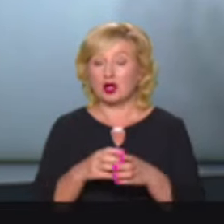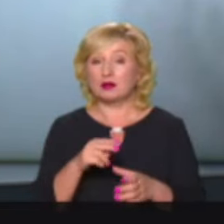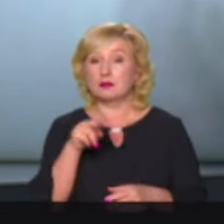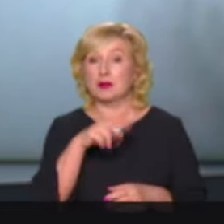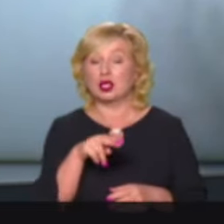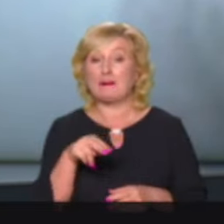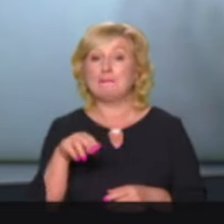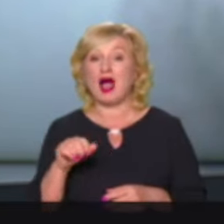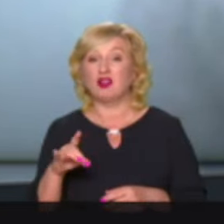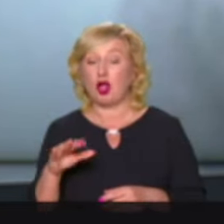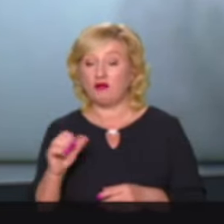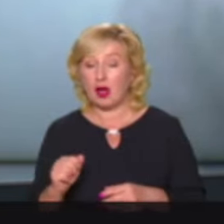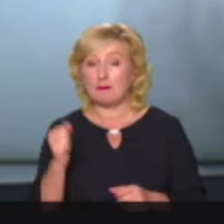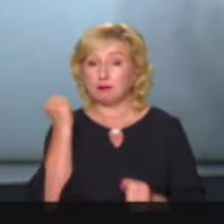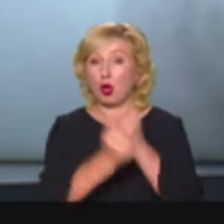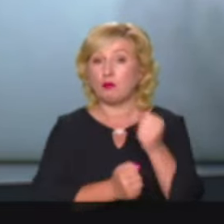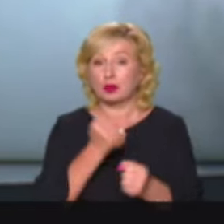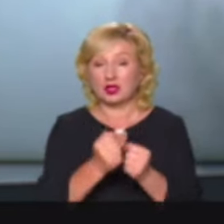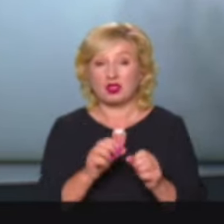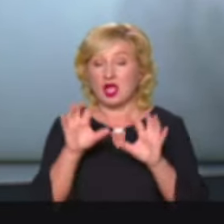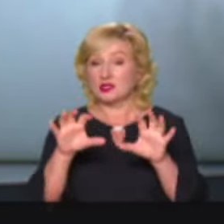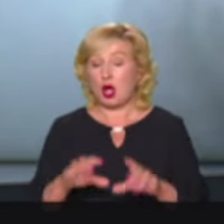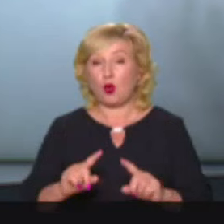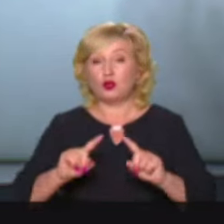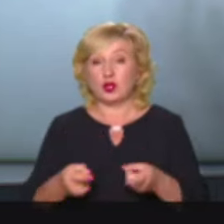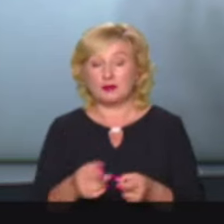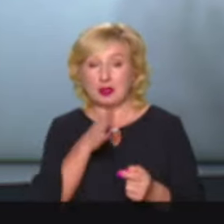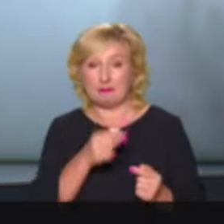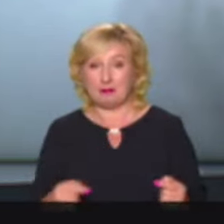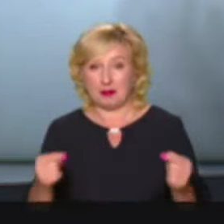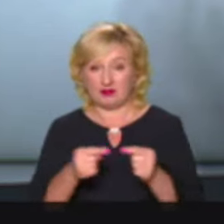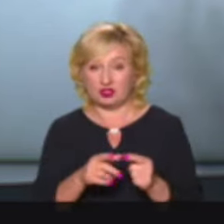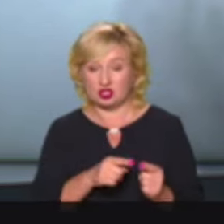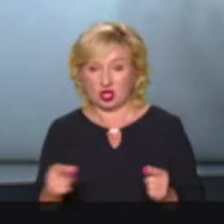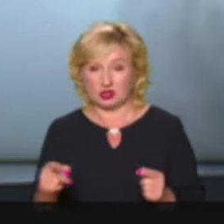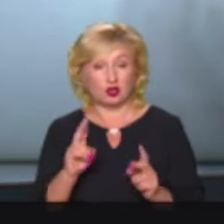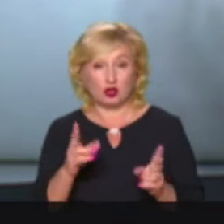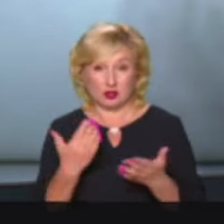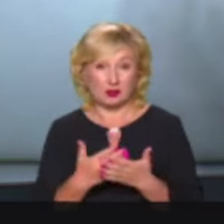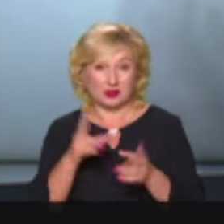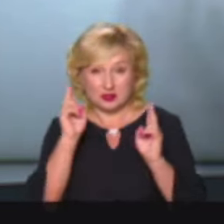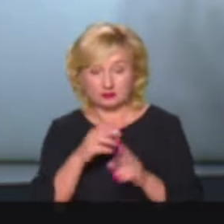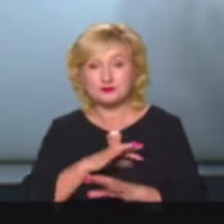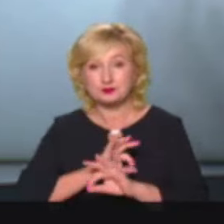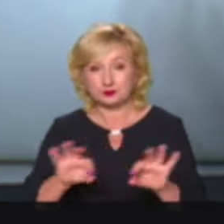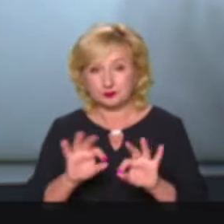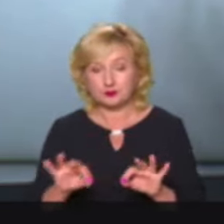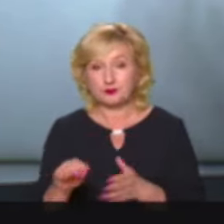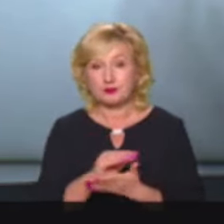Павлова, побила його і незаконно утримувала певний час. Це так, хто раптом не в курсі, але мені здається, всі в курсі,